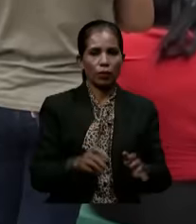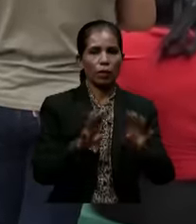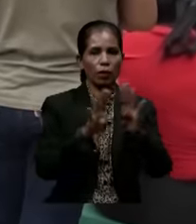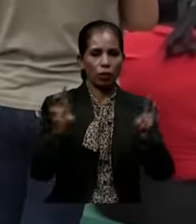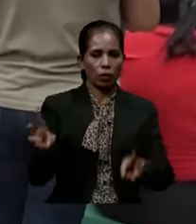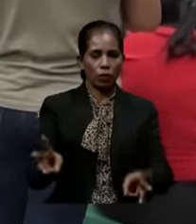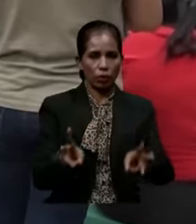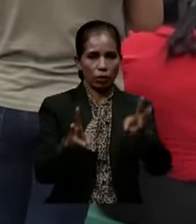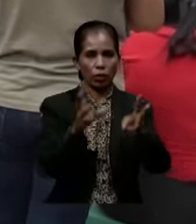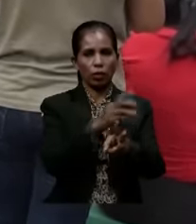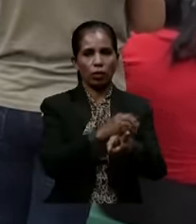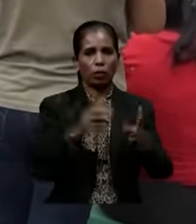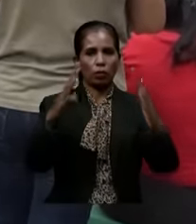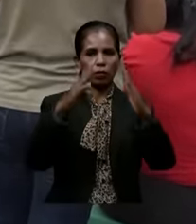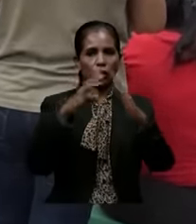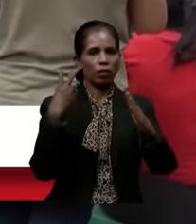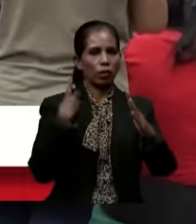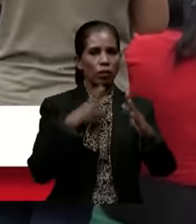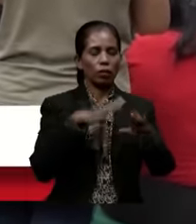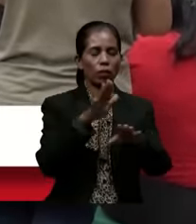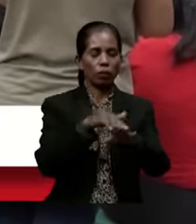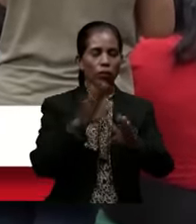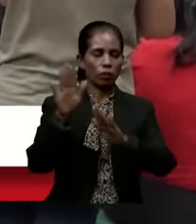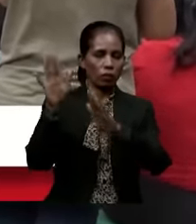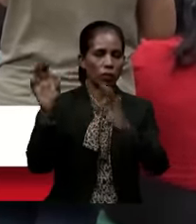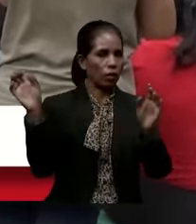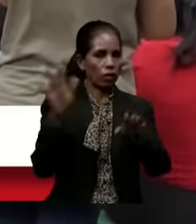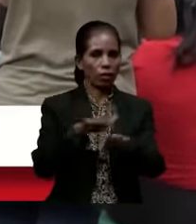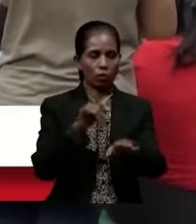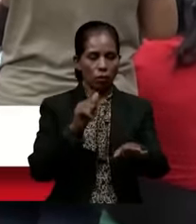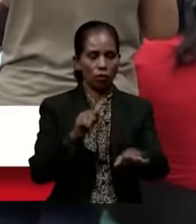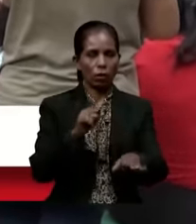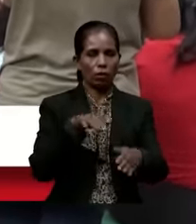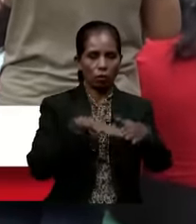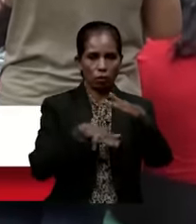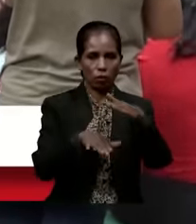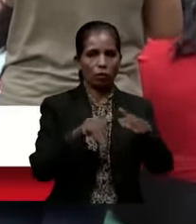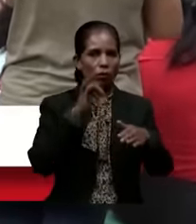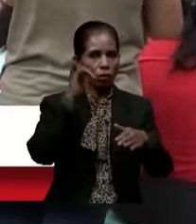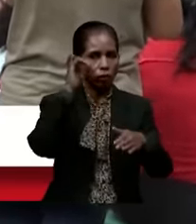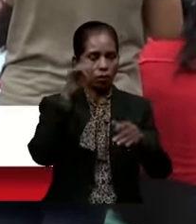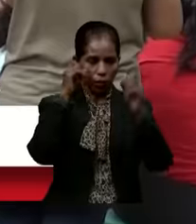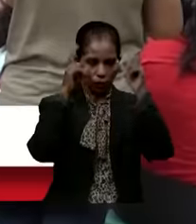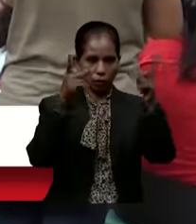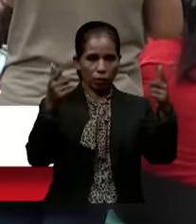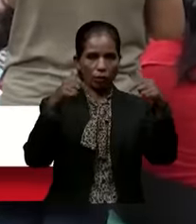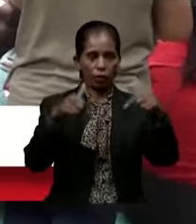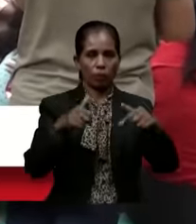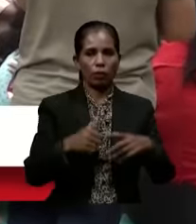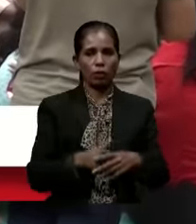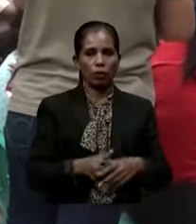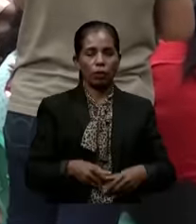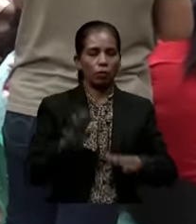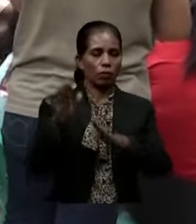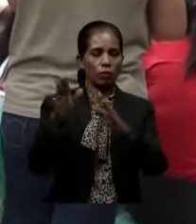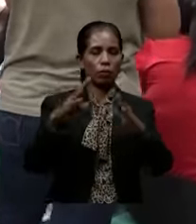lo ke dalan uma be amin folon la kona terus kona itu be okos nih orang segera repenti saya mai dia follow nih